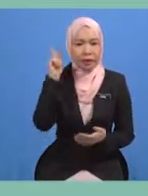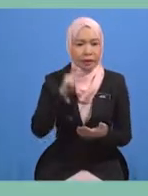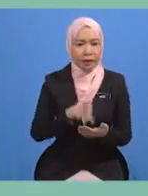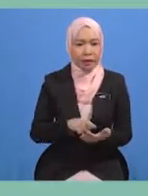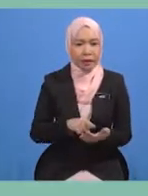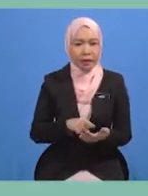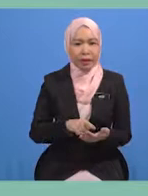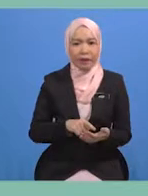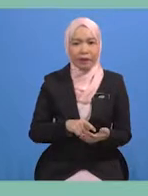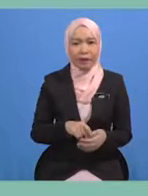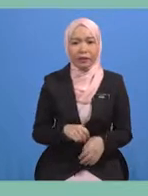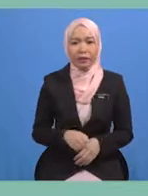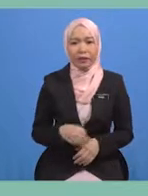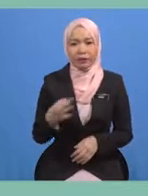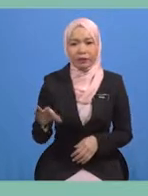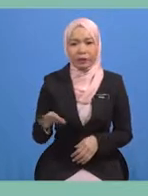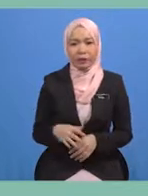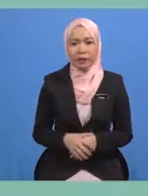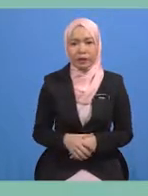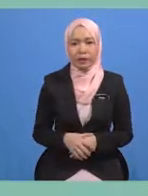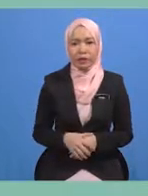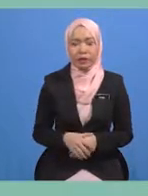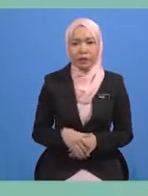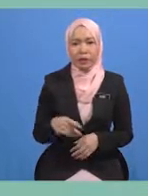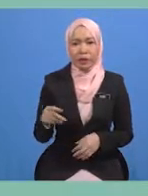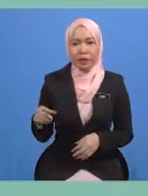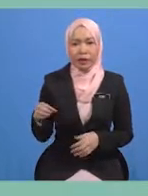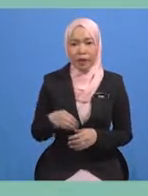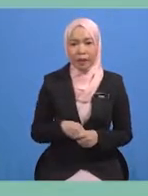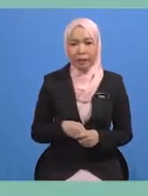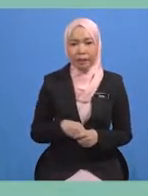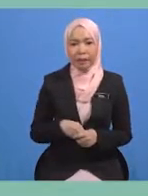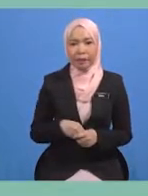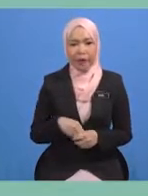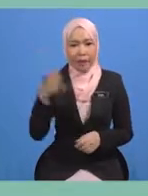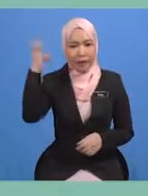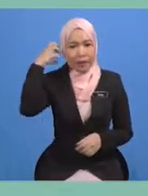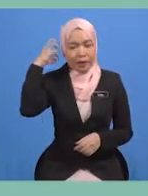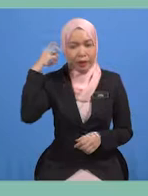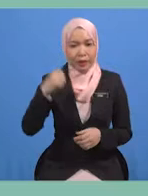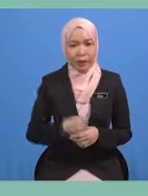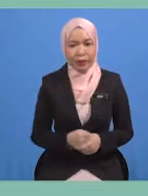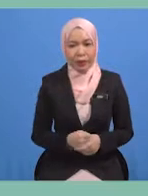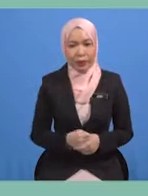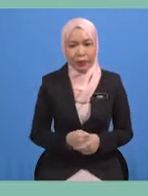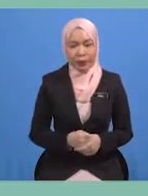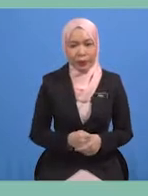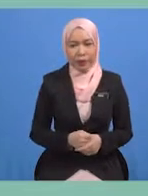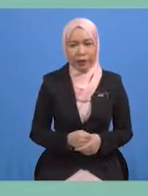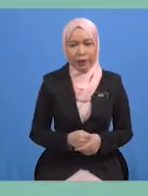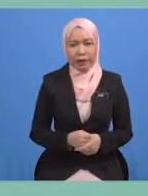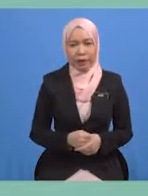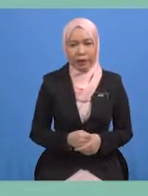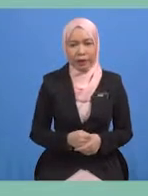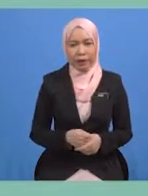fungsi komponen di dalam radio. Yang ketiga, menerangkan sistem